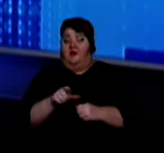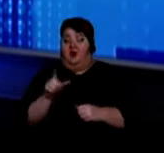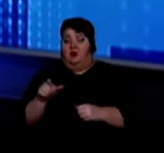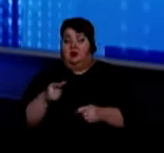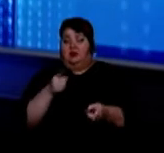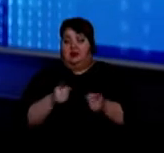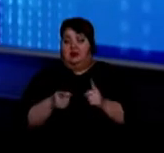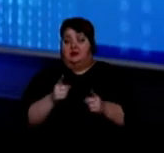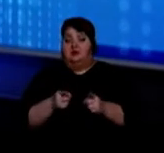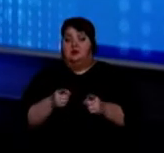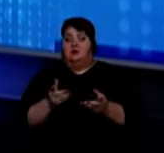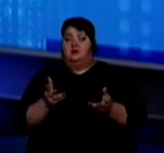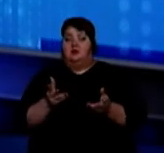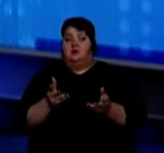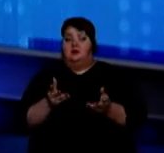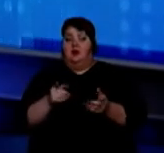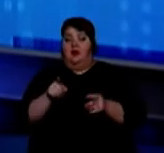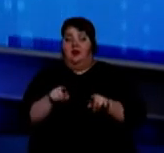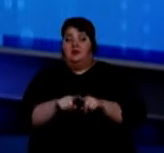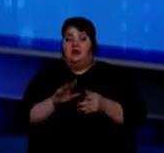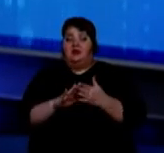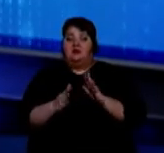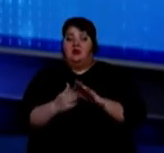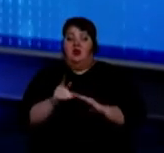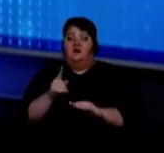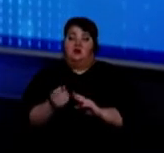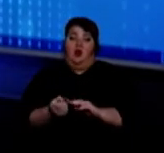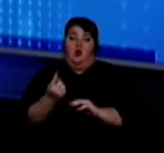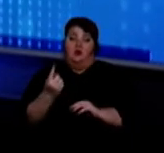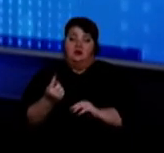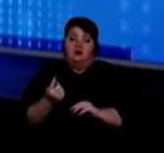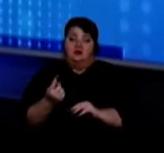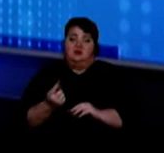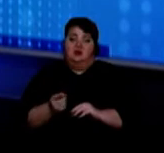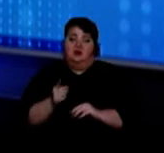ну як сказати, в цій ситуації, що вони опинилися, вони...